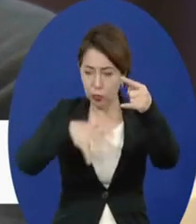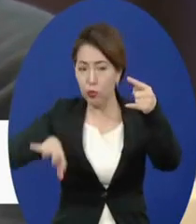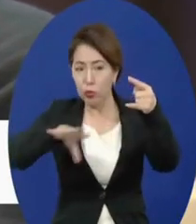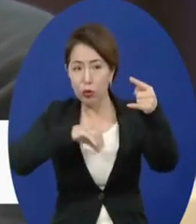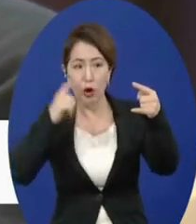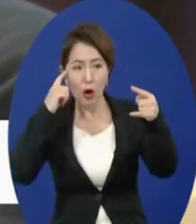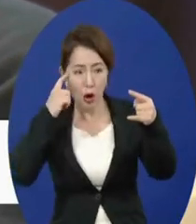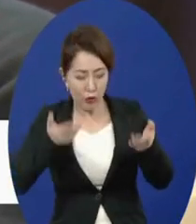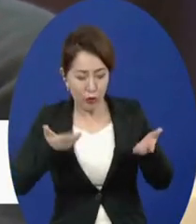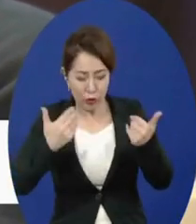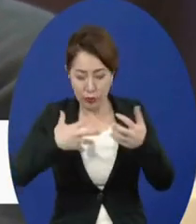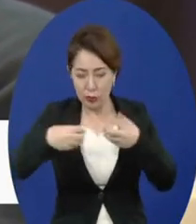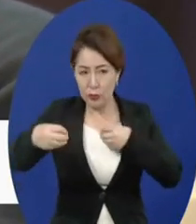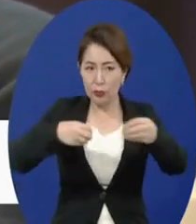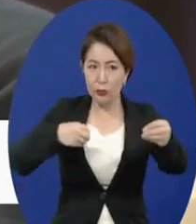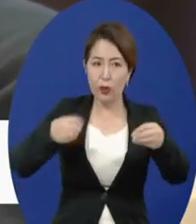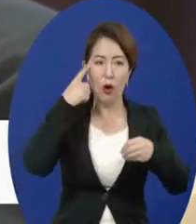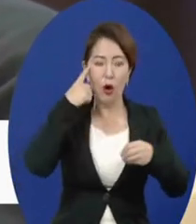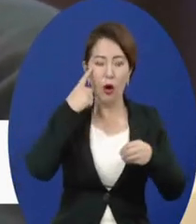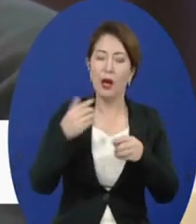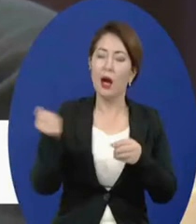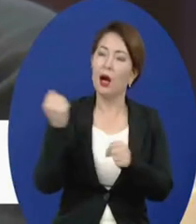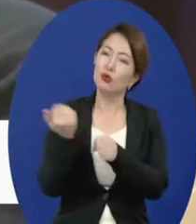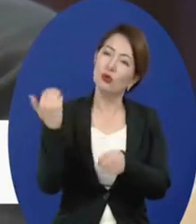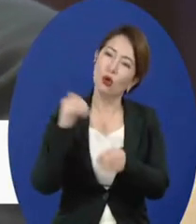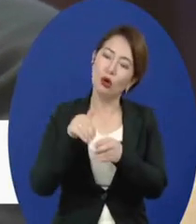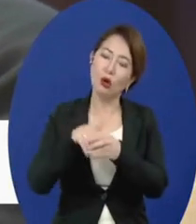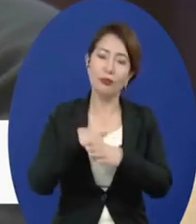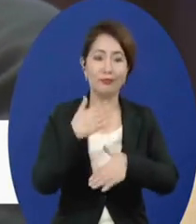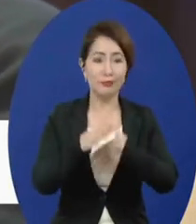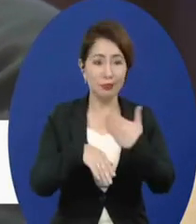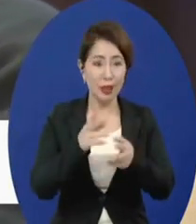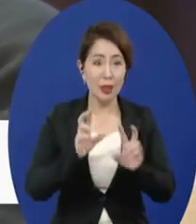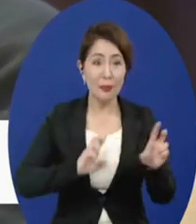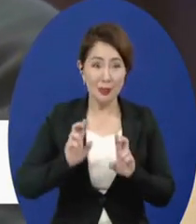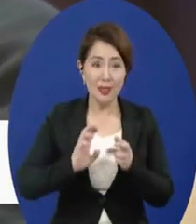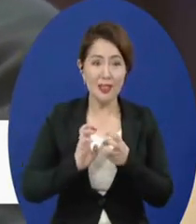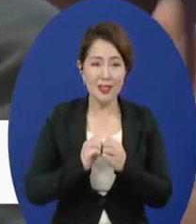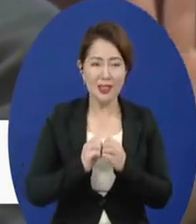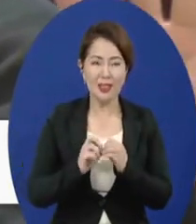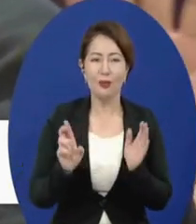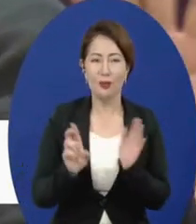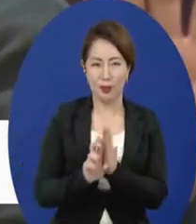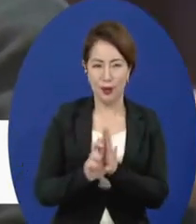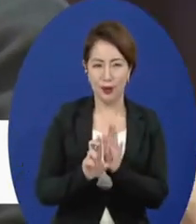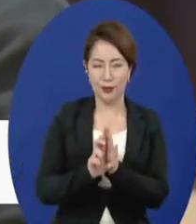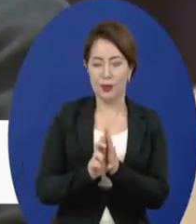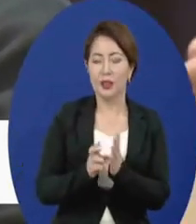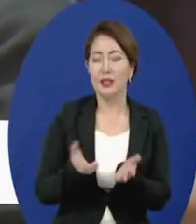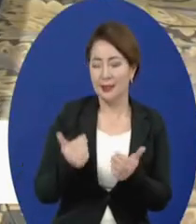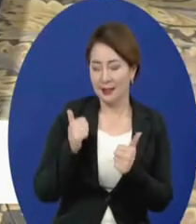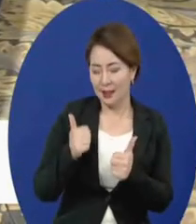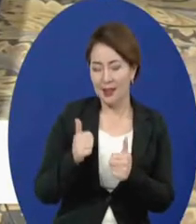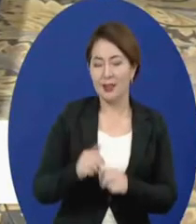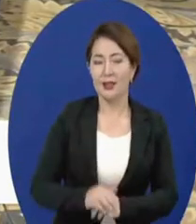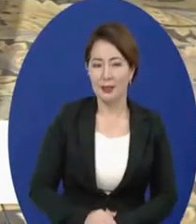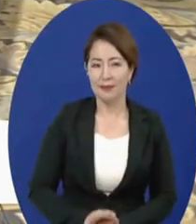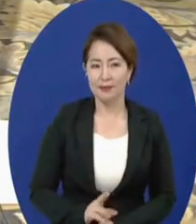амар бүгд нөгөө чиглэл чиглэлээс ороод тэр ажилд нь оролцох ажлаа бизнесээ төлөвлөд явахд бол боломж хамаагүй